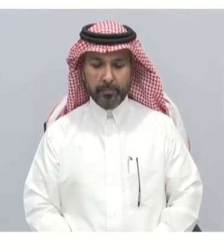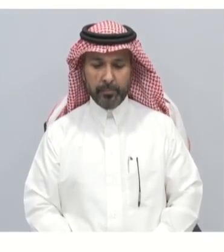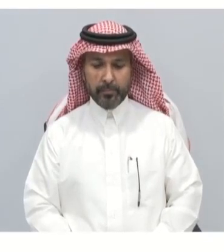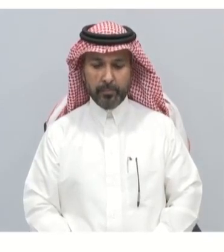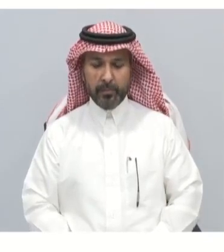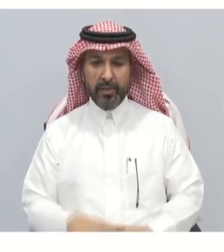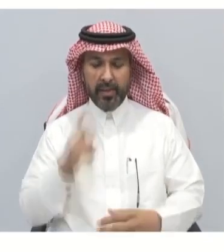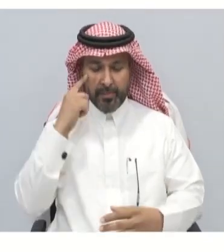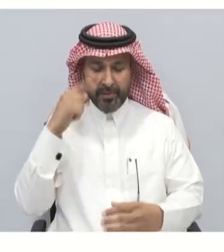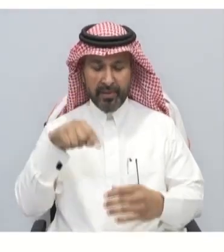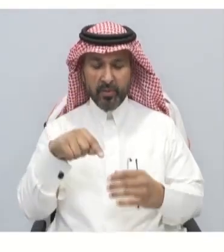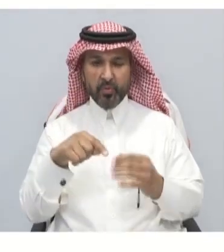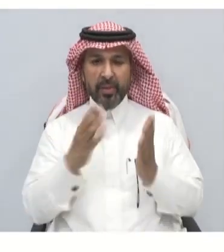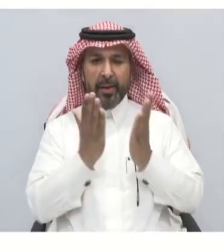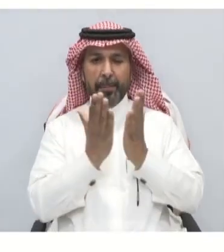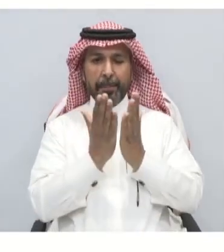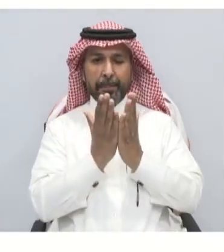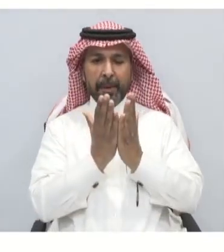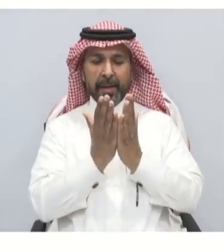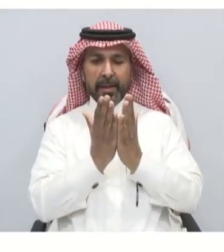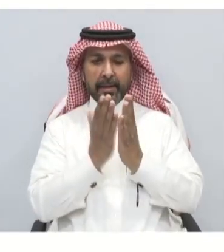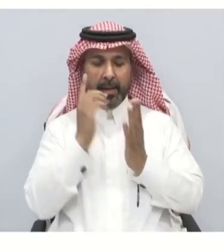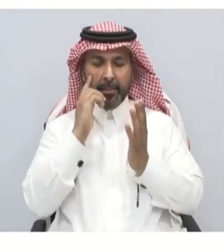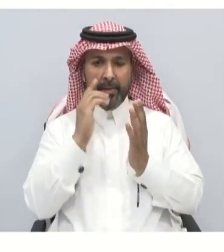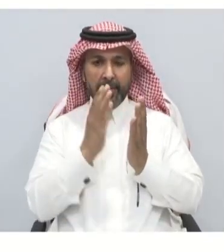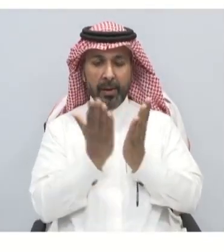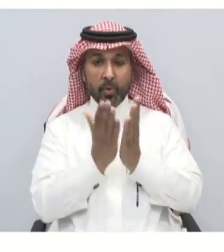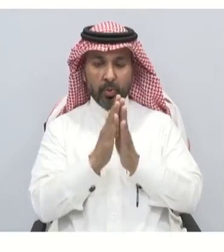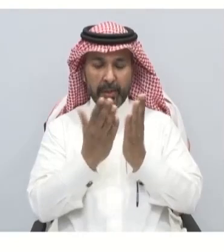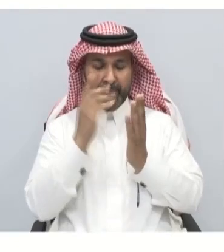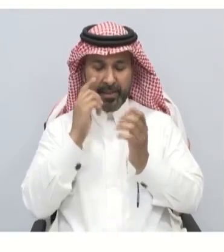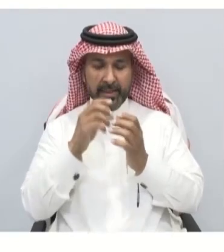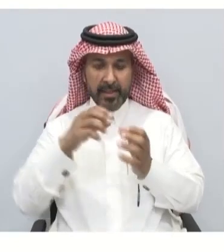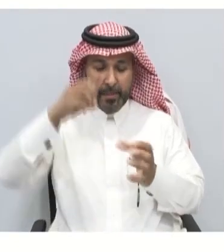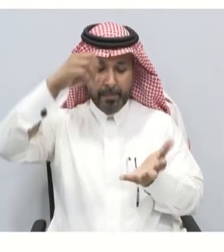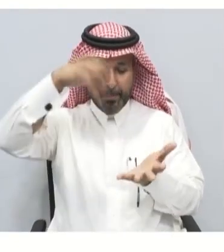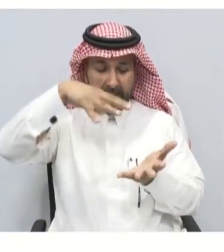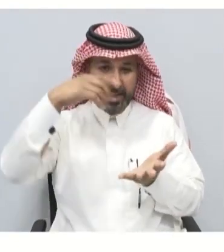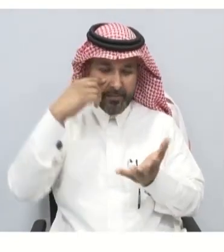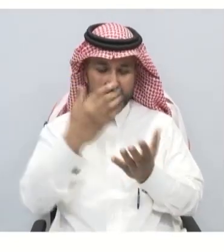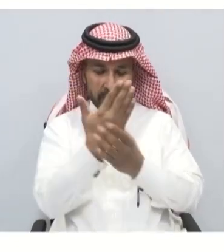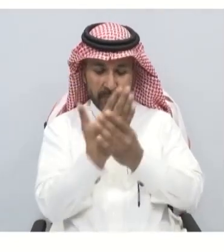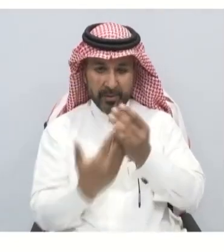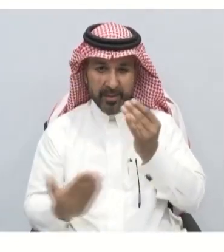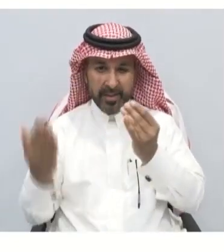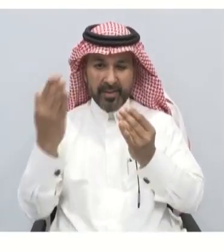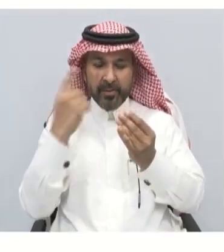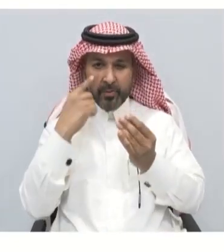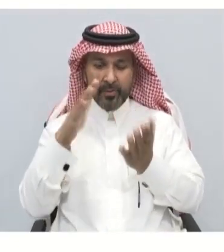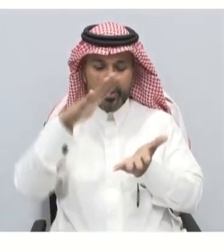يقوم مكتب خدمات طلاب بتصوير الورقه المستقله بسعر 20 من